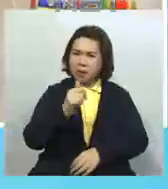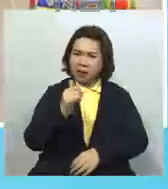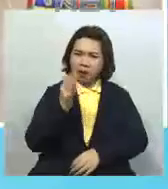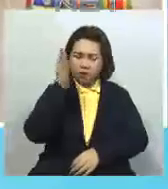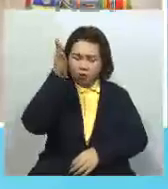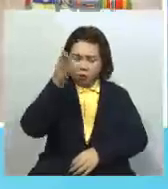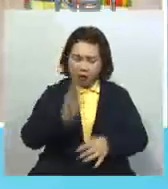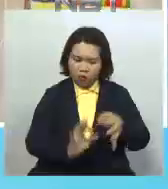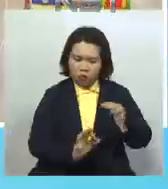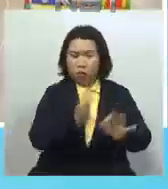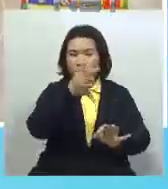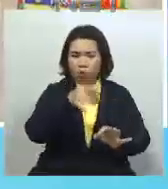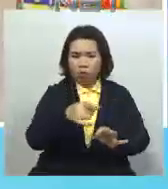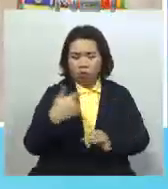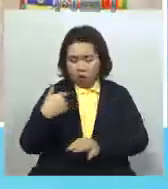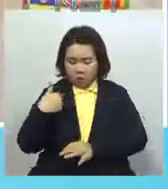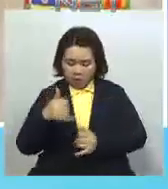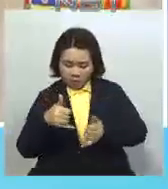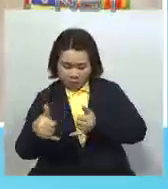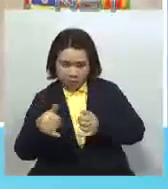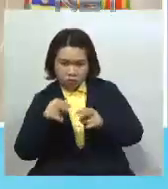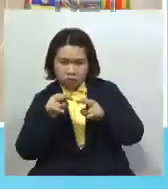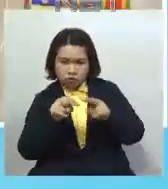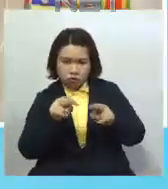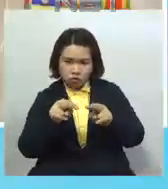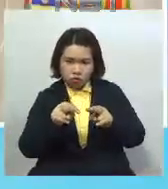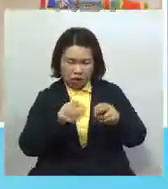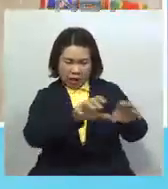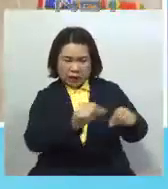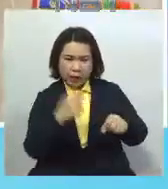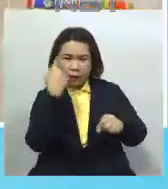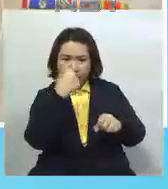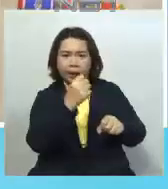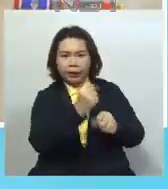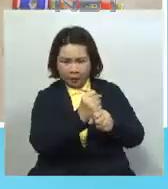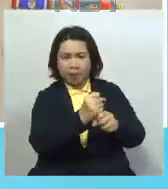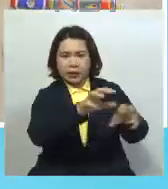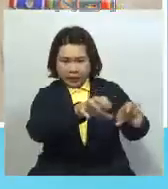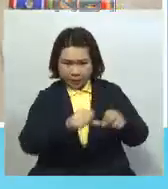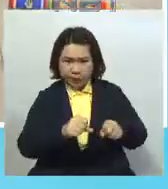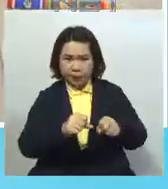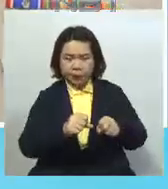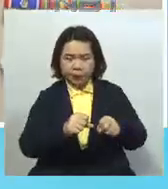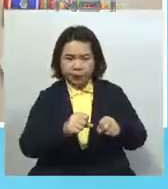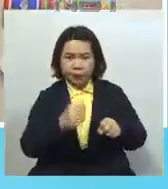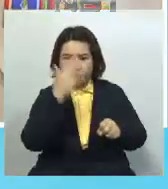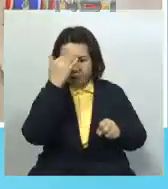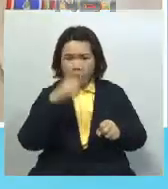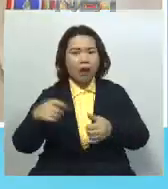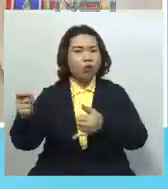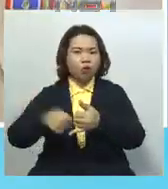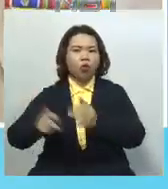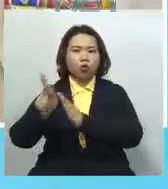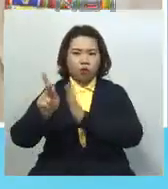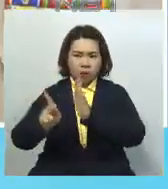จะเกิดไฟนะพยายามจับบุคคลที่เข้าไปเผาป่าตรงนี้ให้ได้นะครับเพื่อนำมาลงโทษทางก